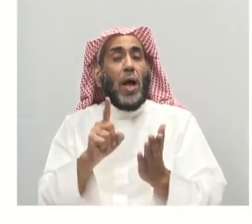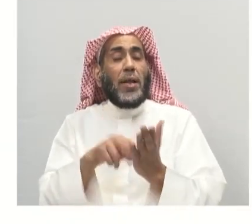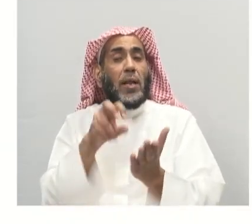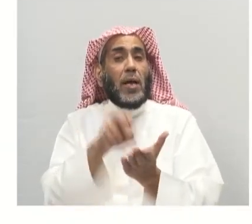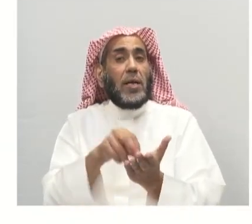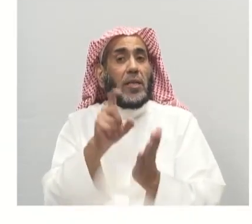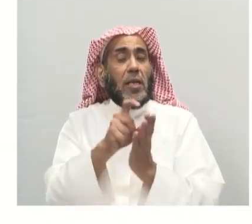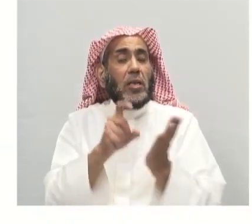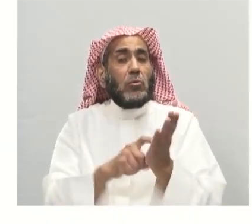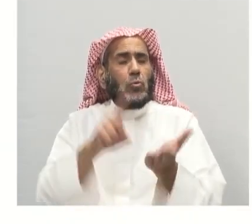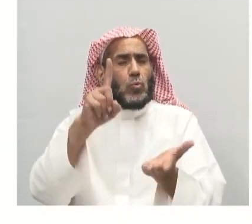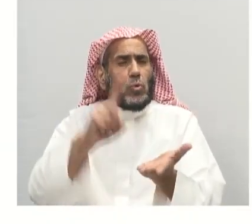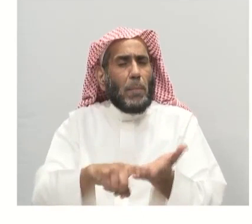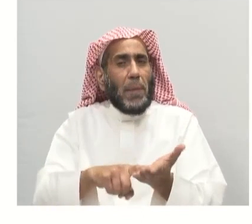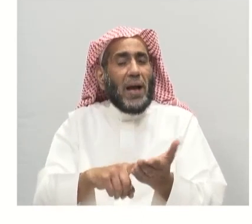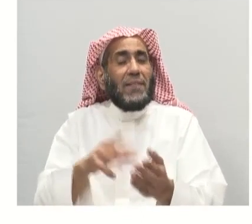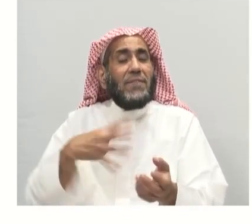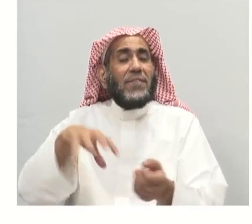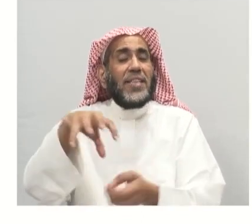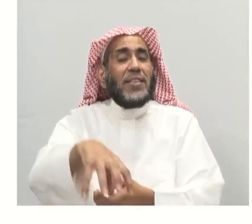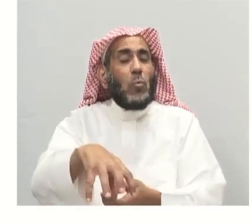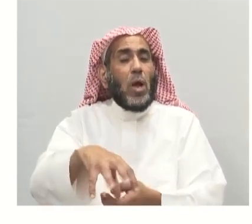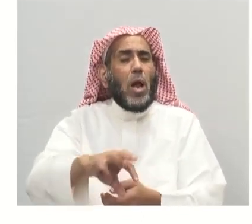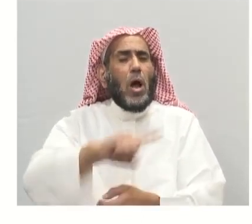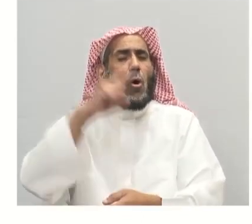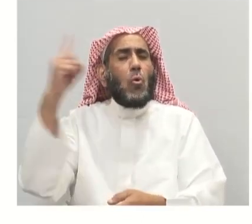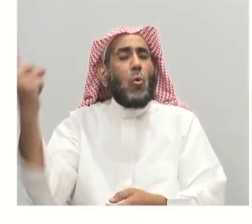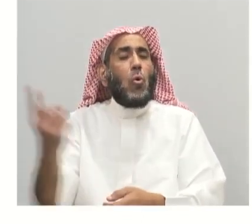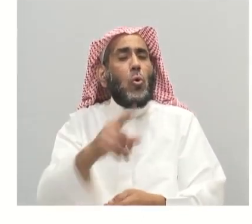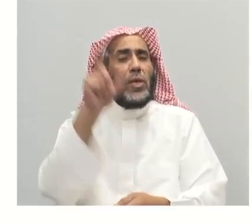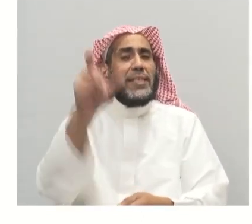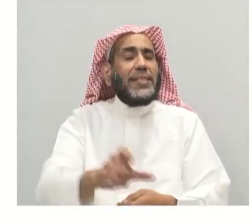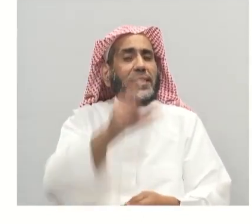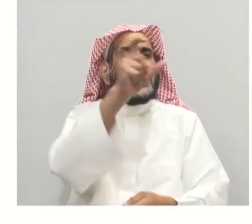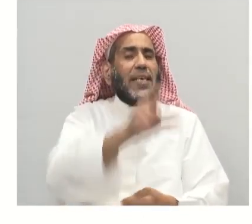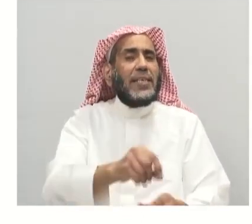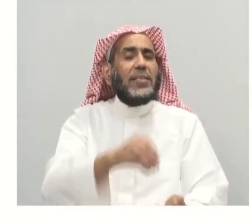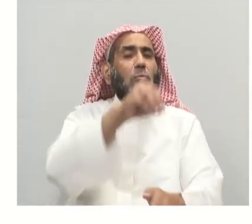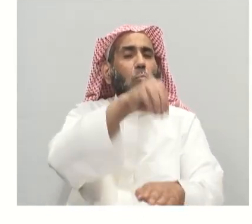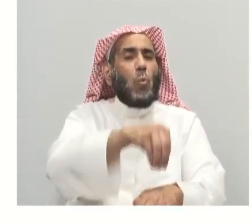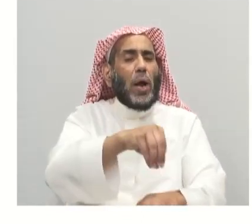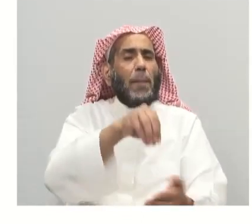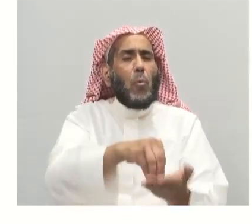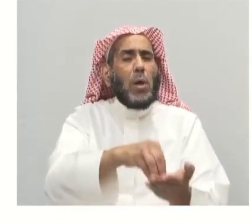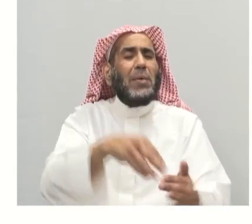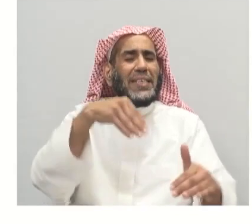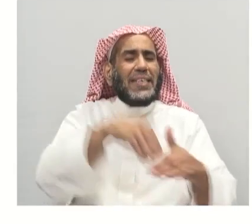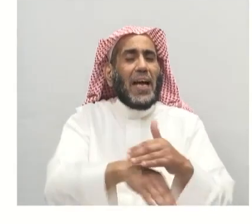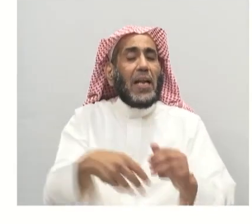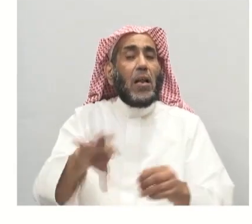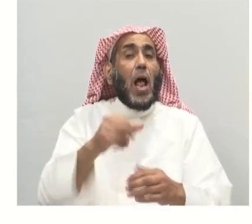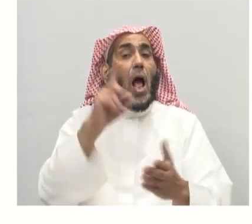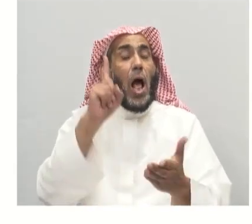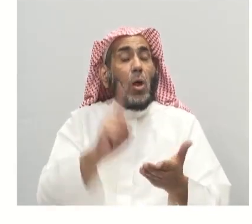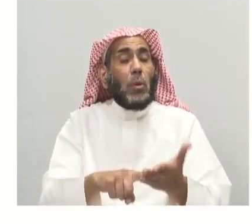القانونيه تطبق في الدوله على كل شخص مقيم داخل اقليمها هل يطبق هذا